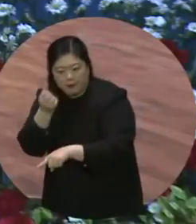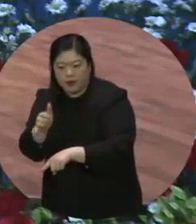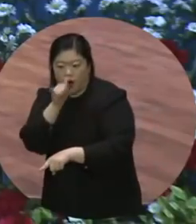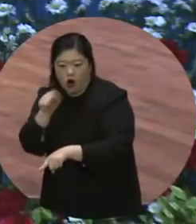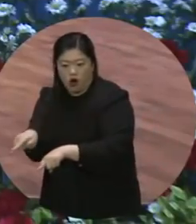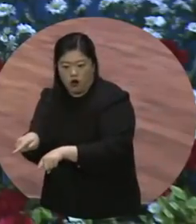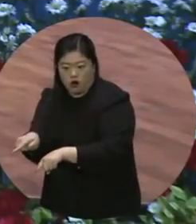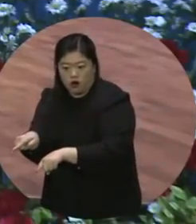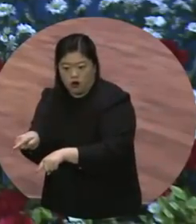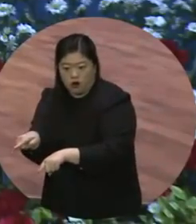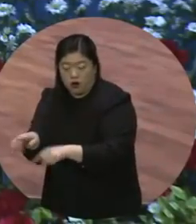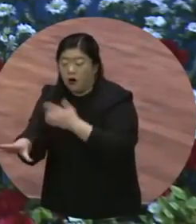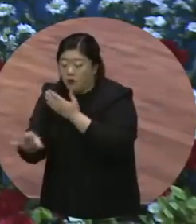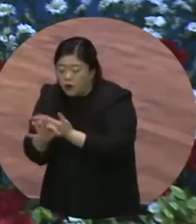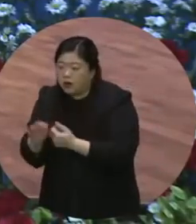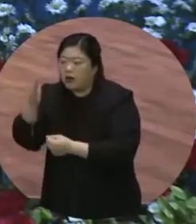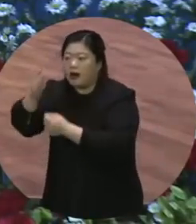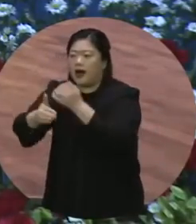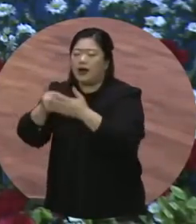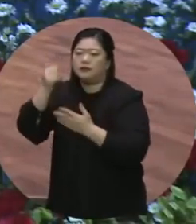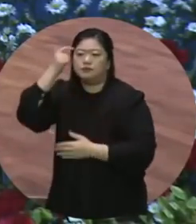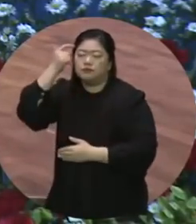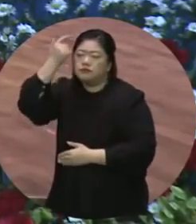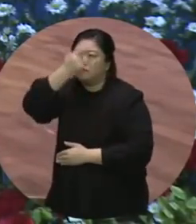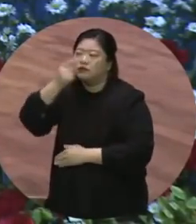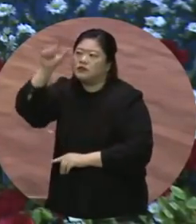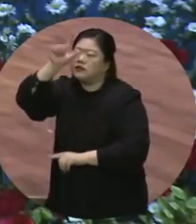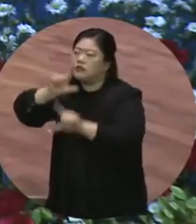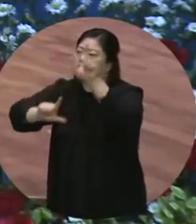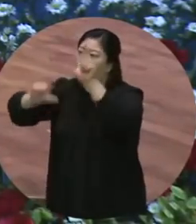영이시니까 하나님의 형상대로